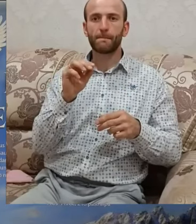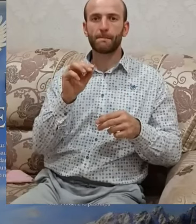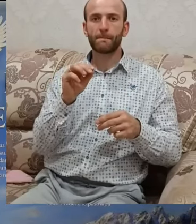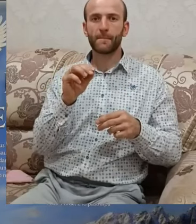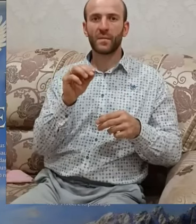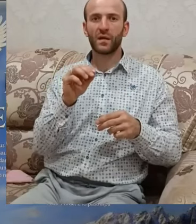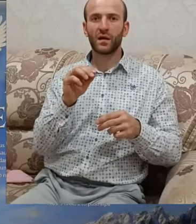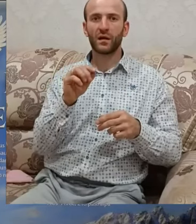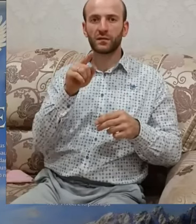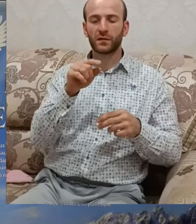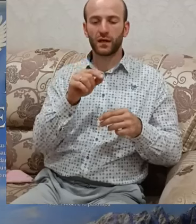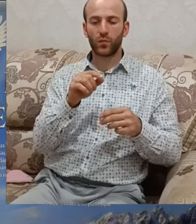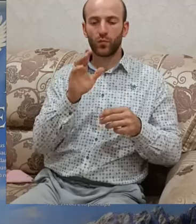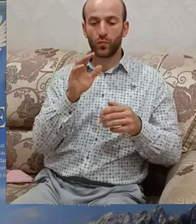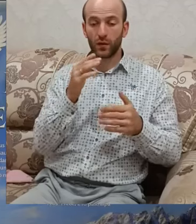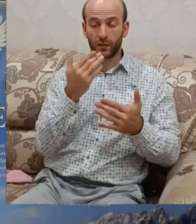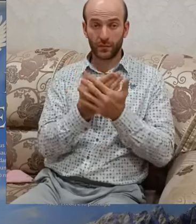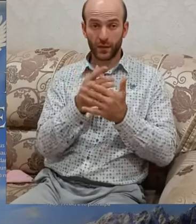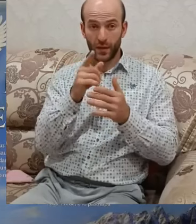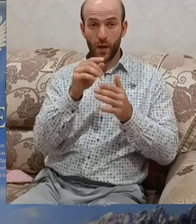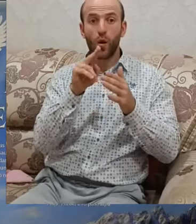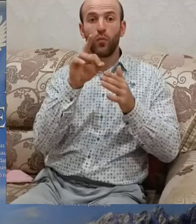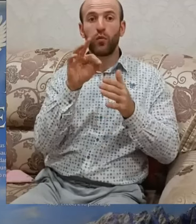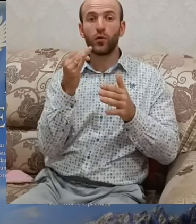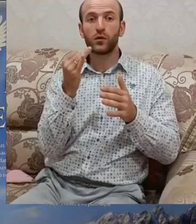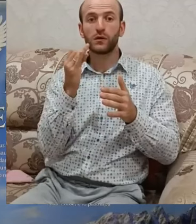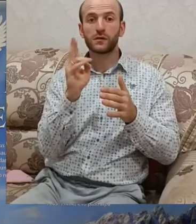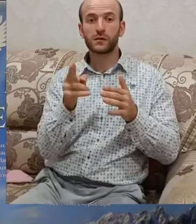найдете, введя слово громы.